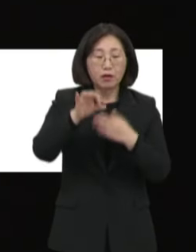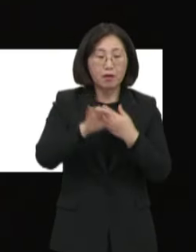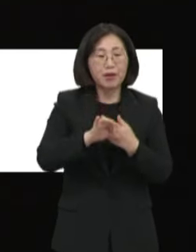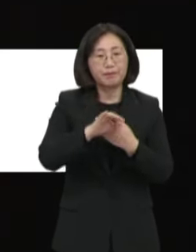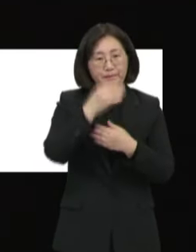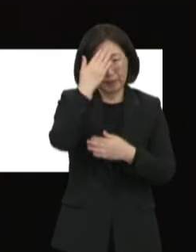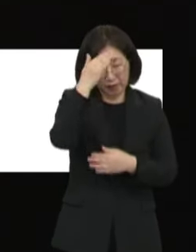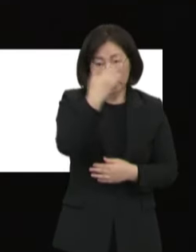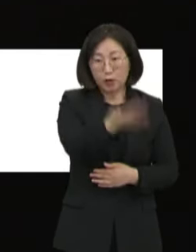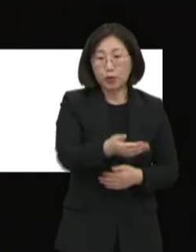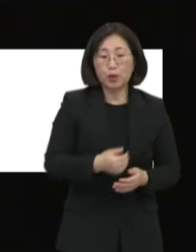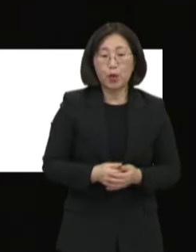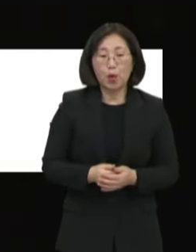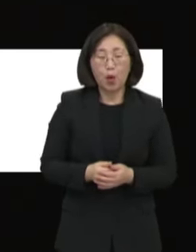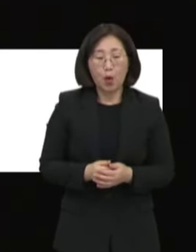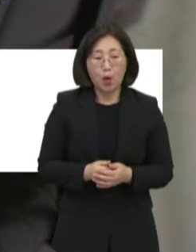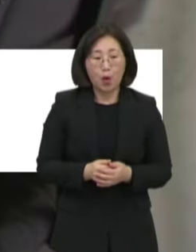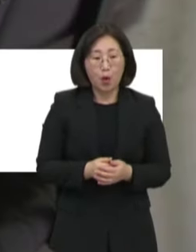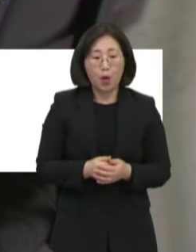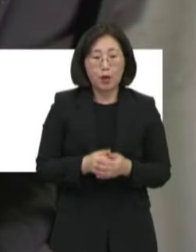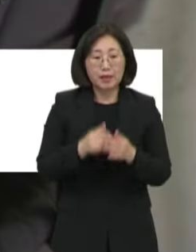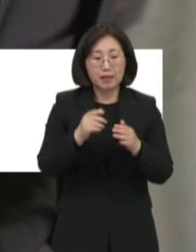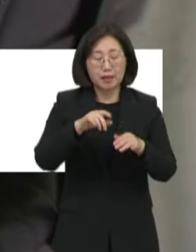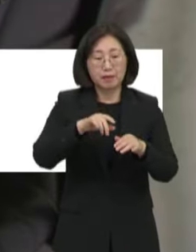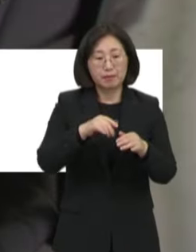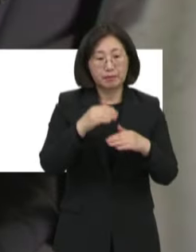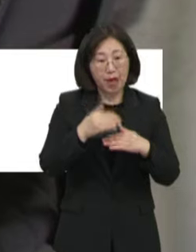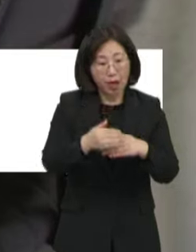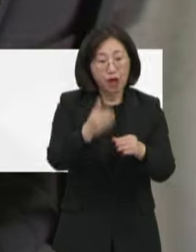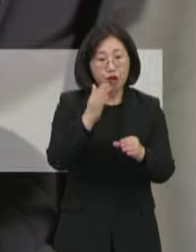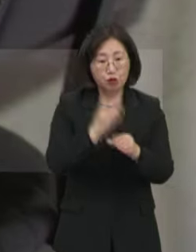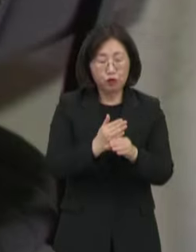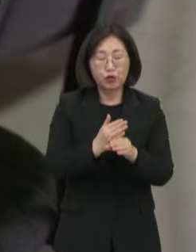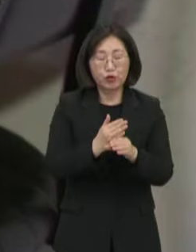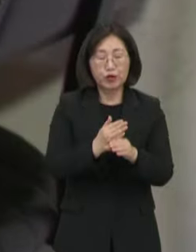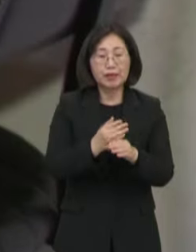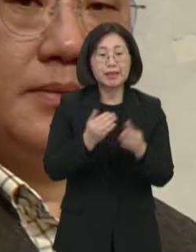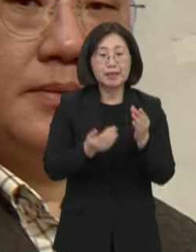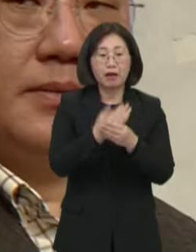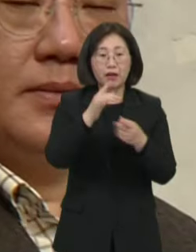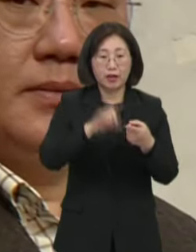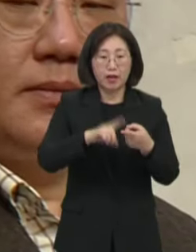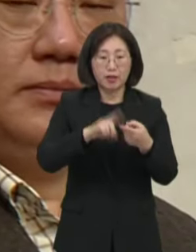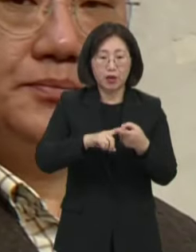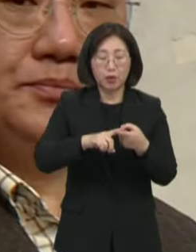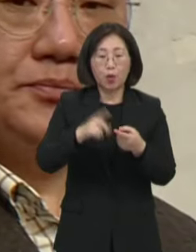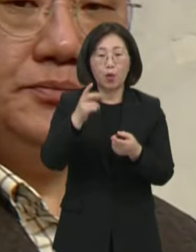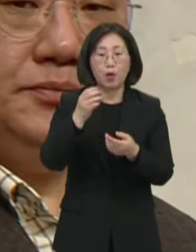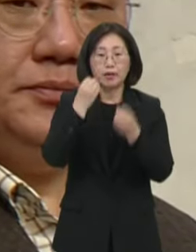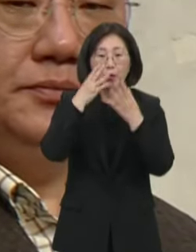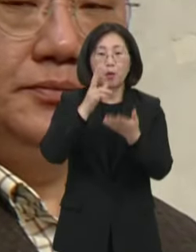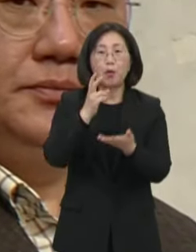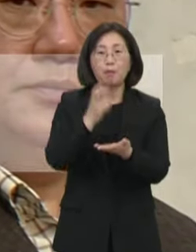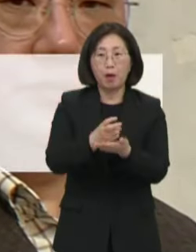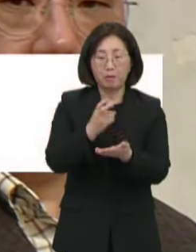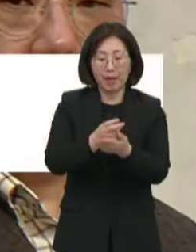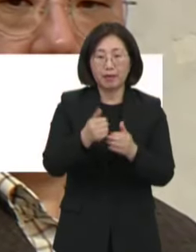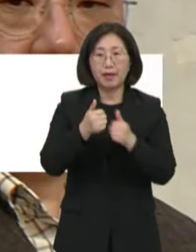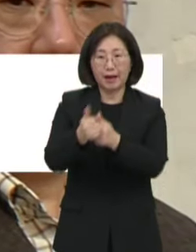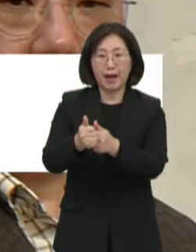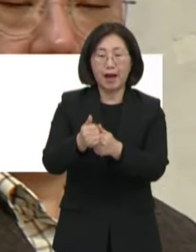있고 처분 전 조사 중인 사건에 대해서도 바뀐 법령이 적용됩니다. 사장님이